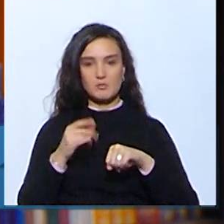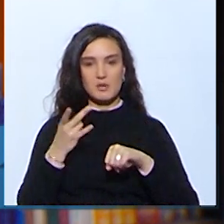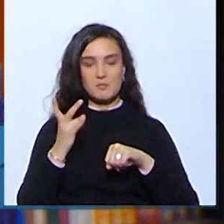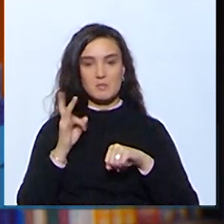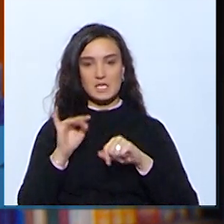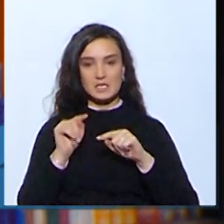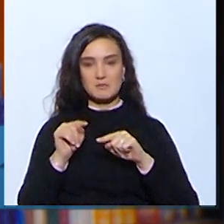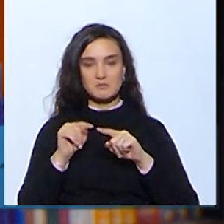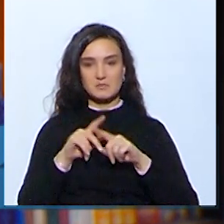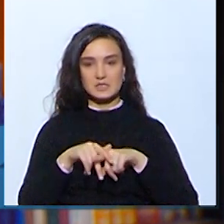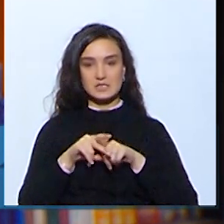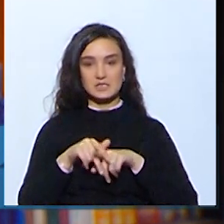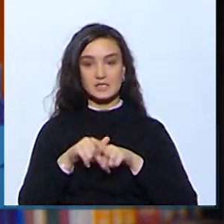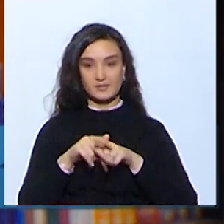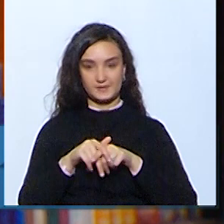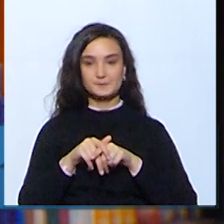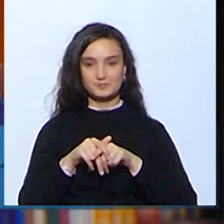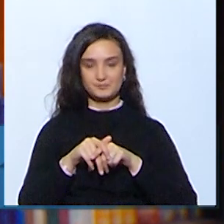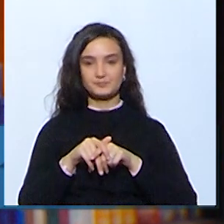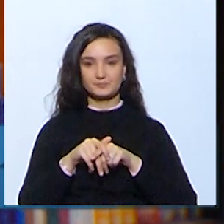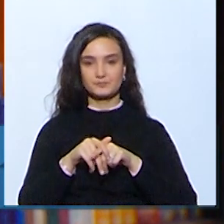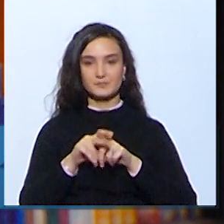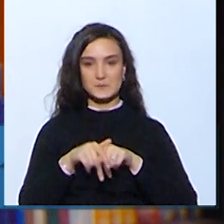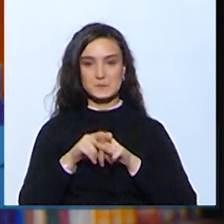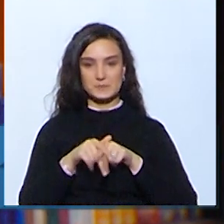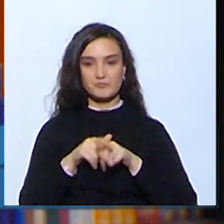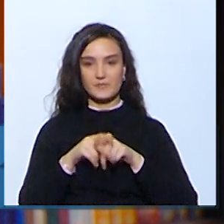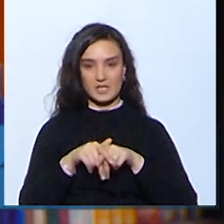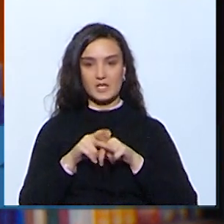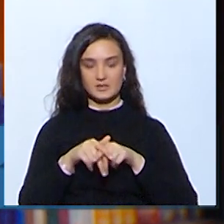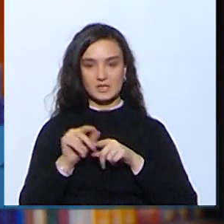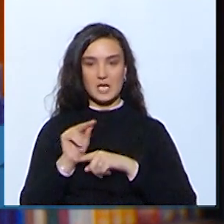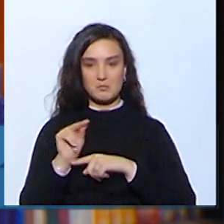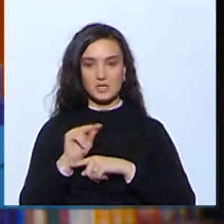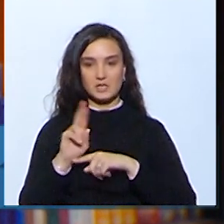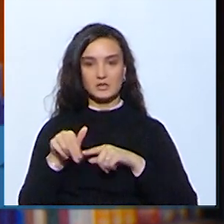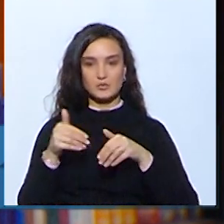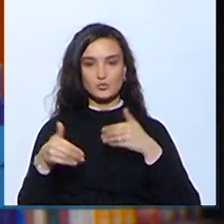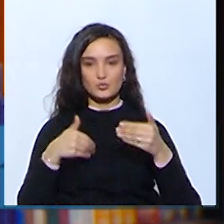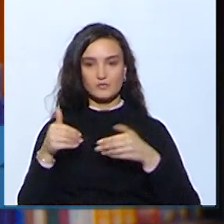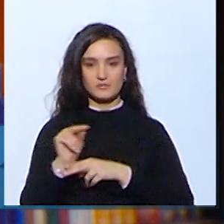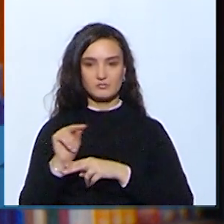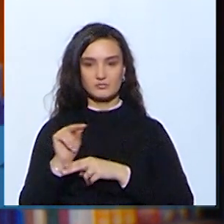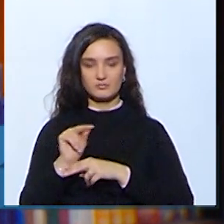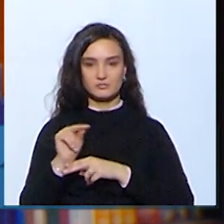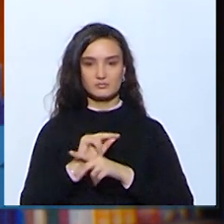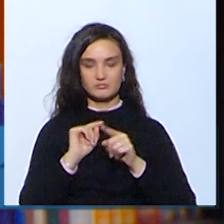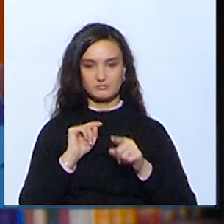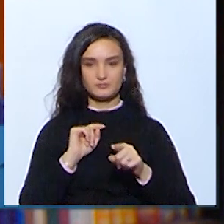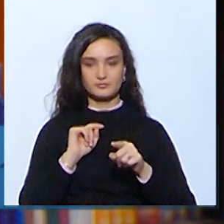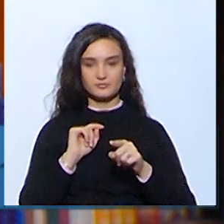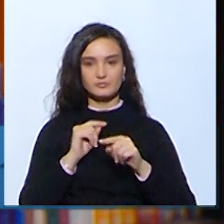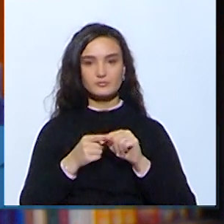მაგრამ ცხენი შესანიშნავია სხვათა შორის და ცურვა დასაკვირველია, ცურვა და ცხენი და ასე ვთქვათ